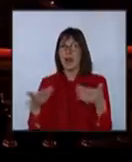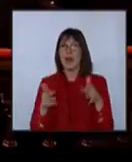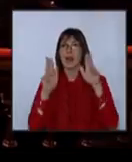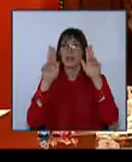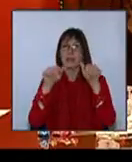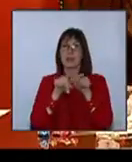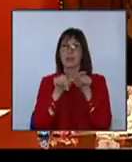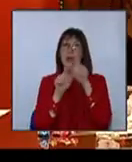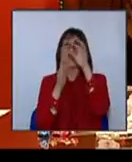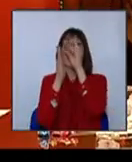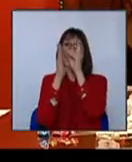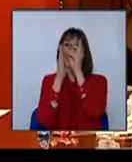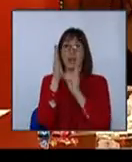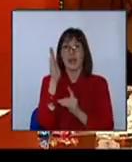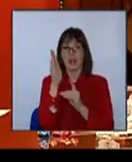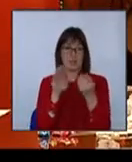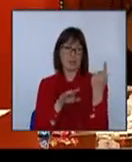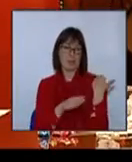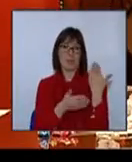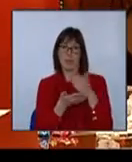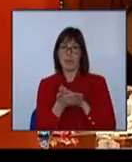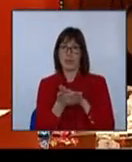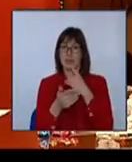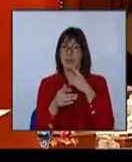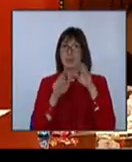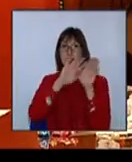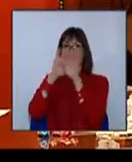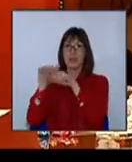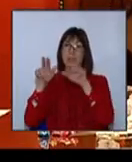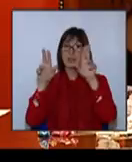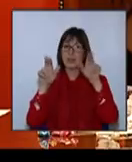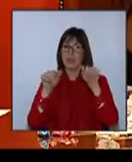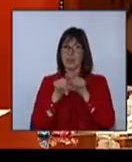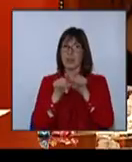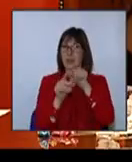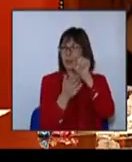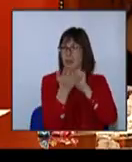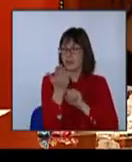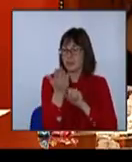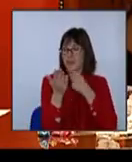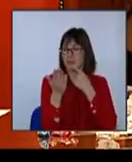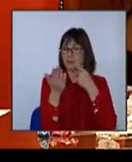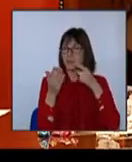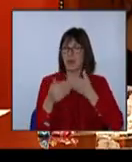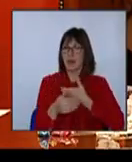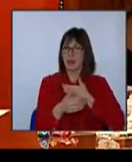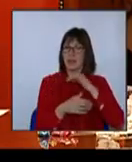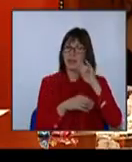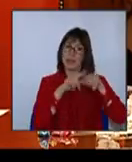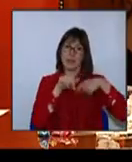relació dels decrets del mes anterior, relació d'actes de la Junta de Govern Local del mes anterior i passem a les